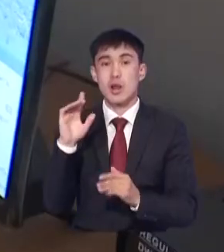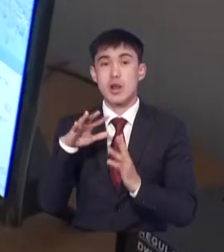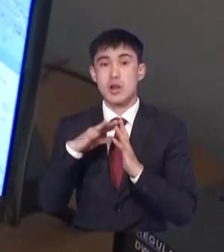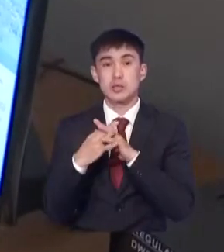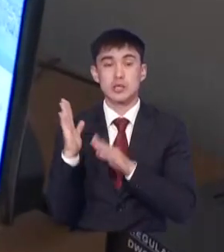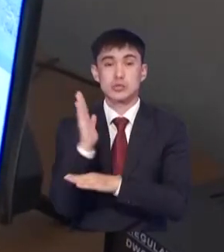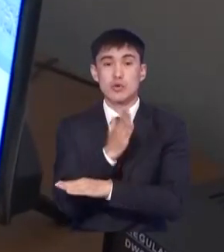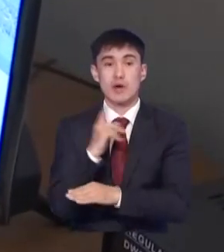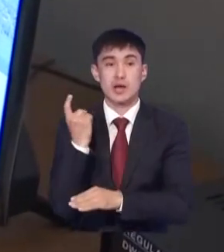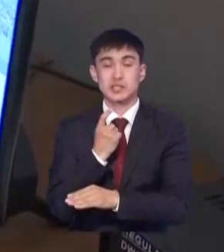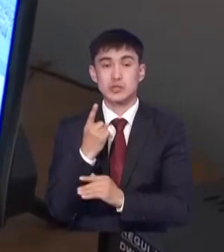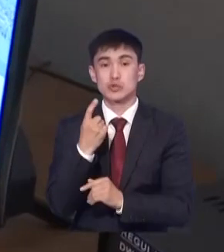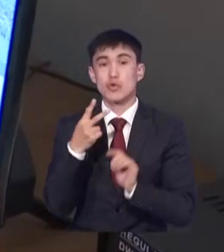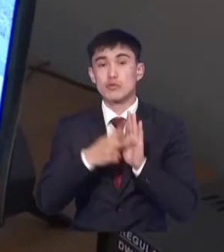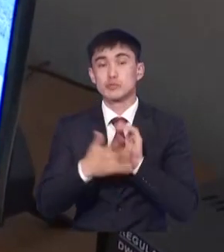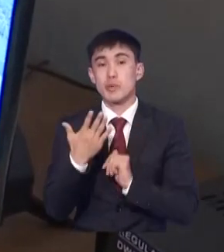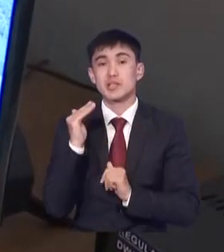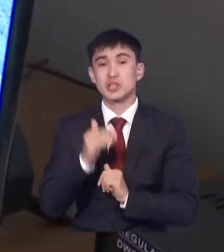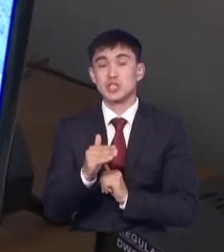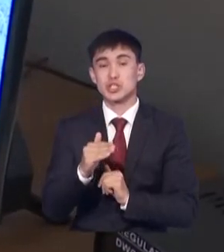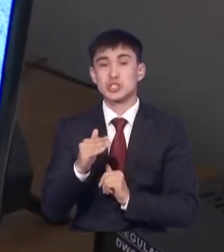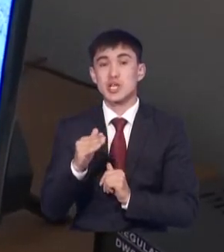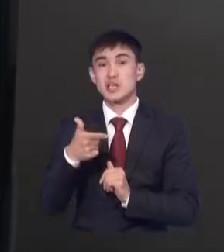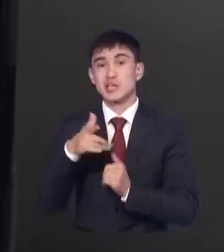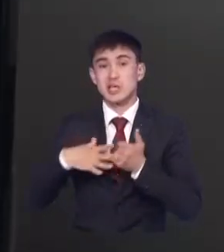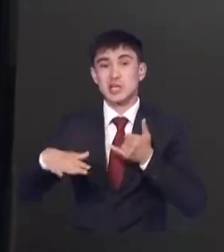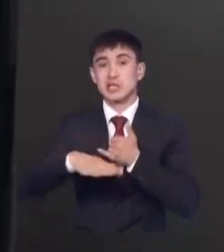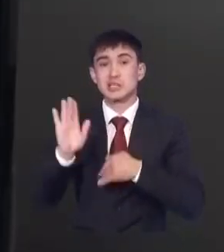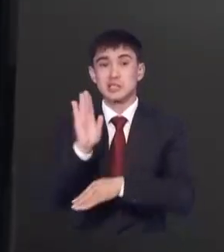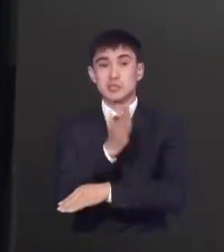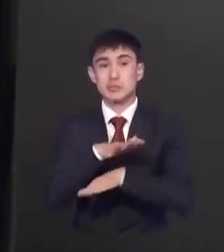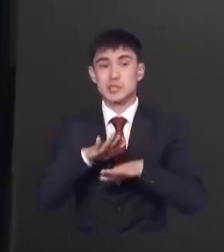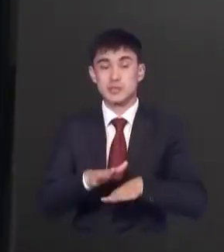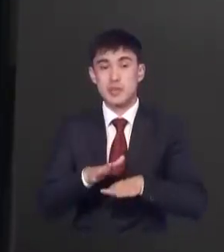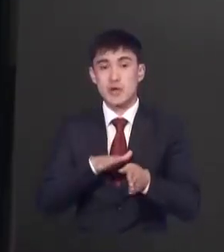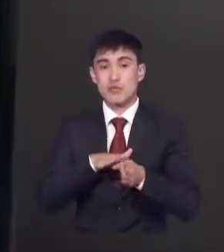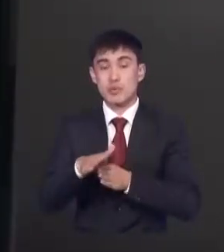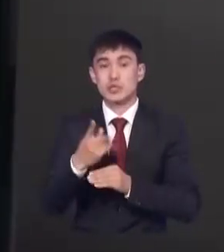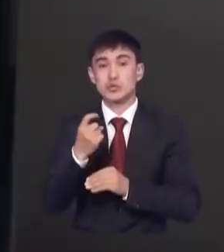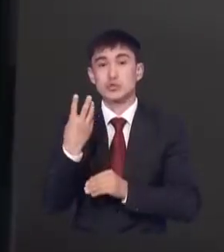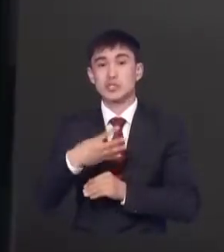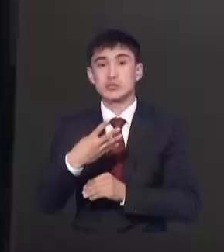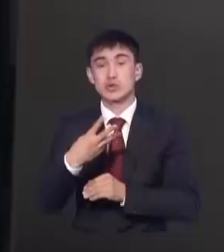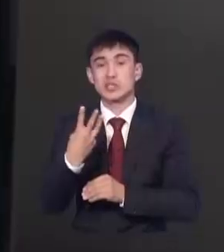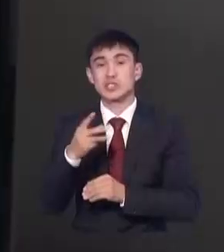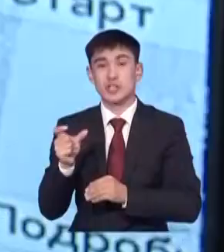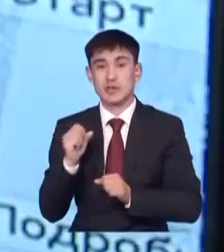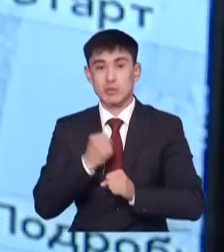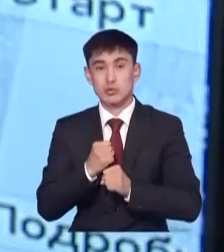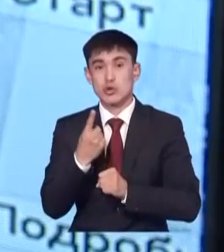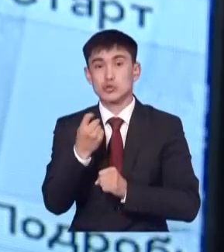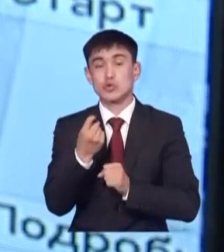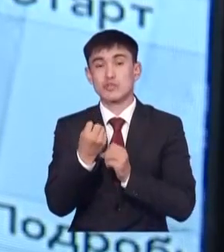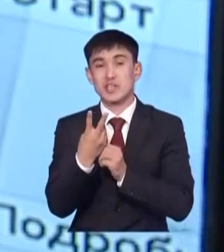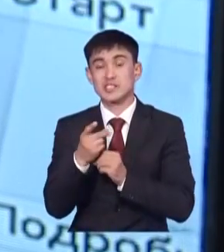хозяйства находится более 185 тысяч гектаров лесных массивов. В нем свою деятельность осуществляют 143 сотрудника, из них 112 лесников.